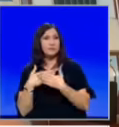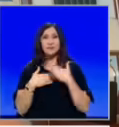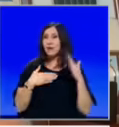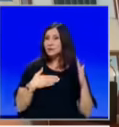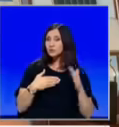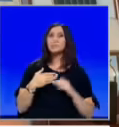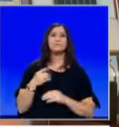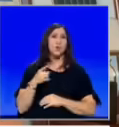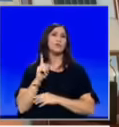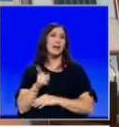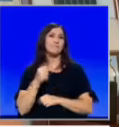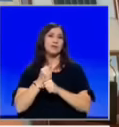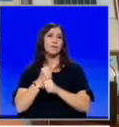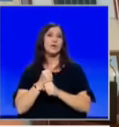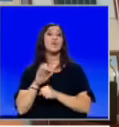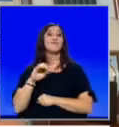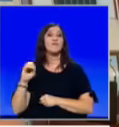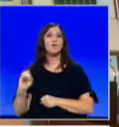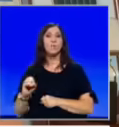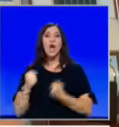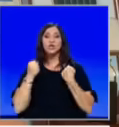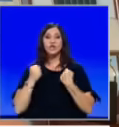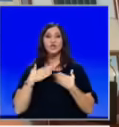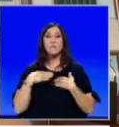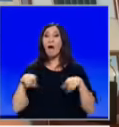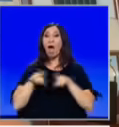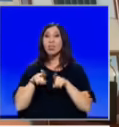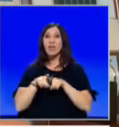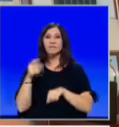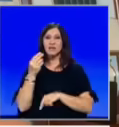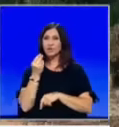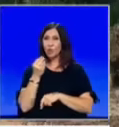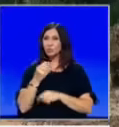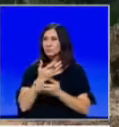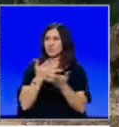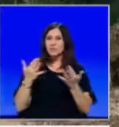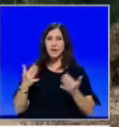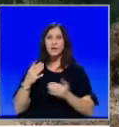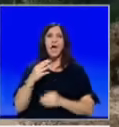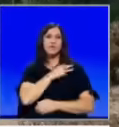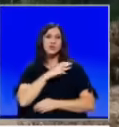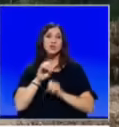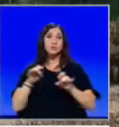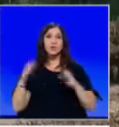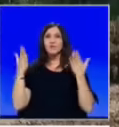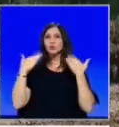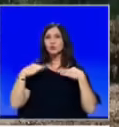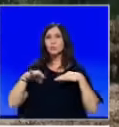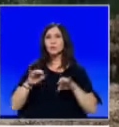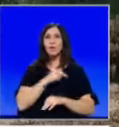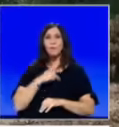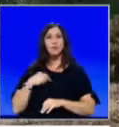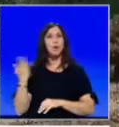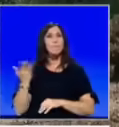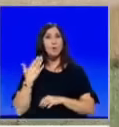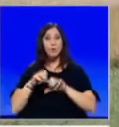изток, то трябва да работи и в Европа. Животът има еднаква стойност навсякъде. Варшава съобщи, че въздушното пространство на Полша